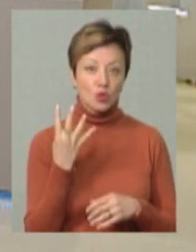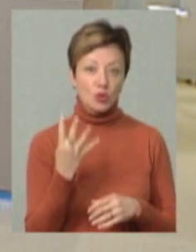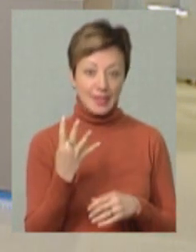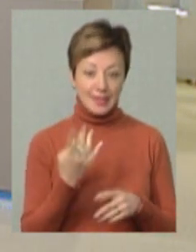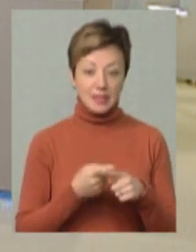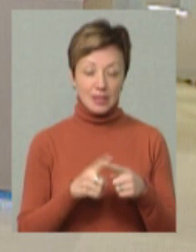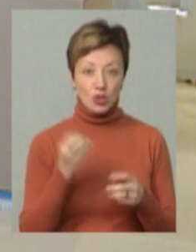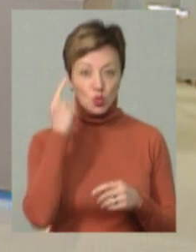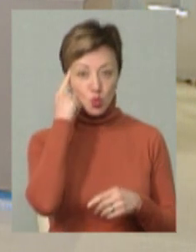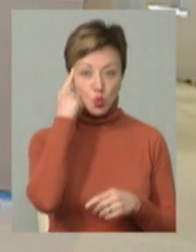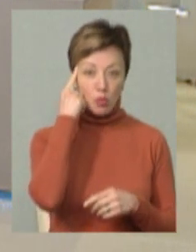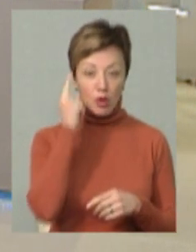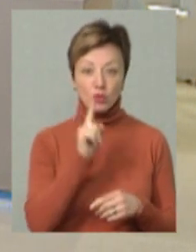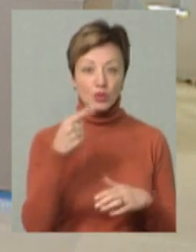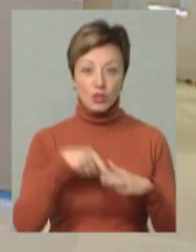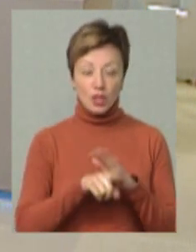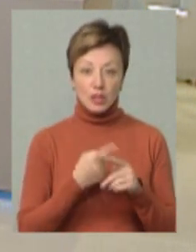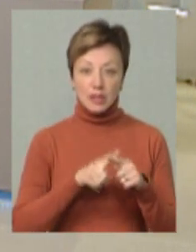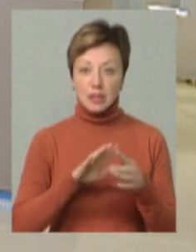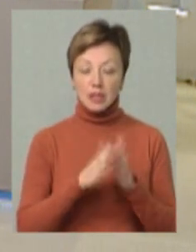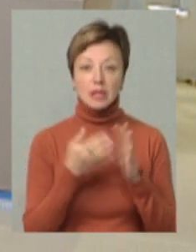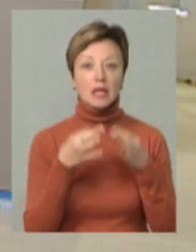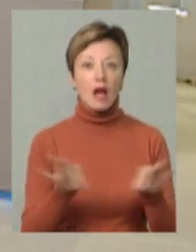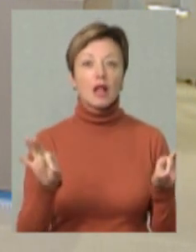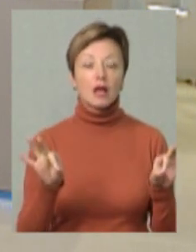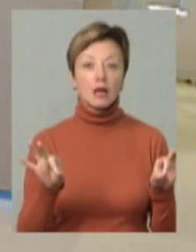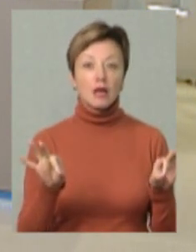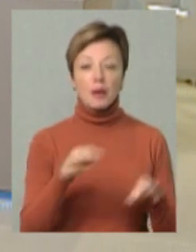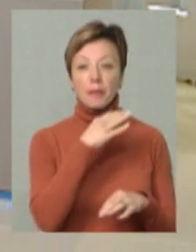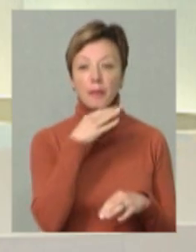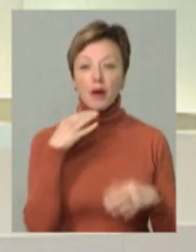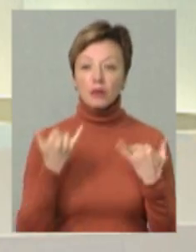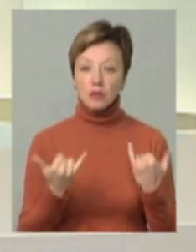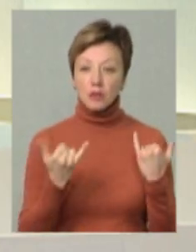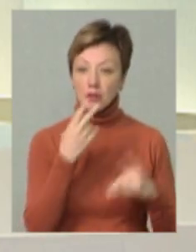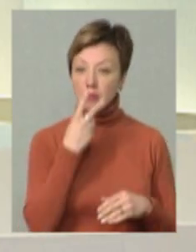цим ще думають. От що означає цей статус незалежних православних громад? Багато зараз, бачите,